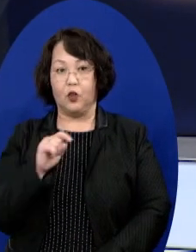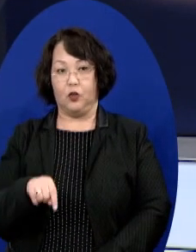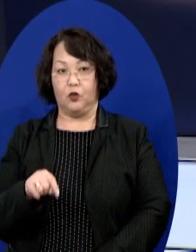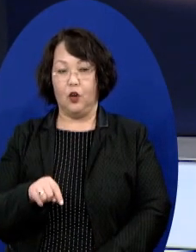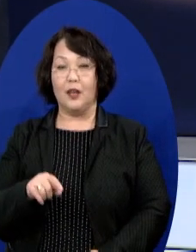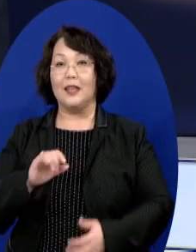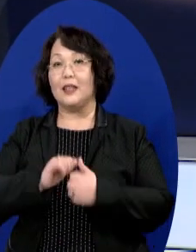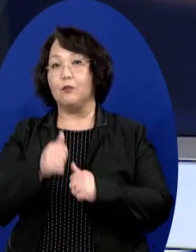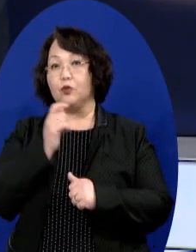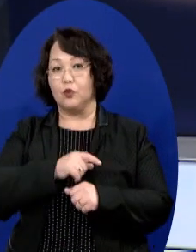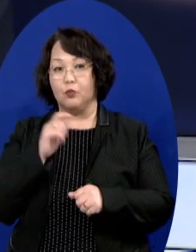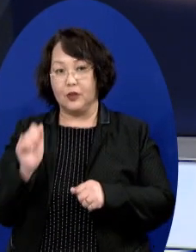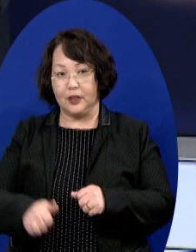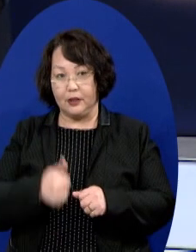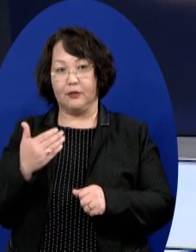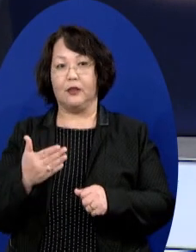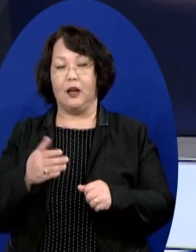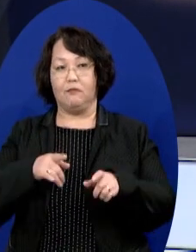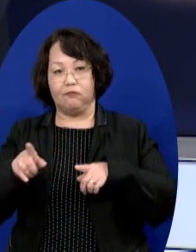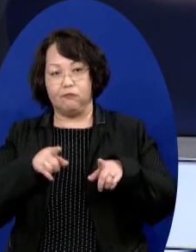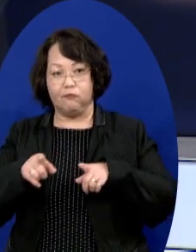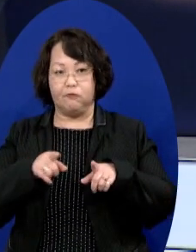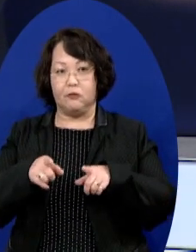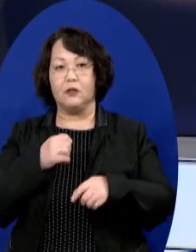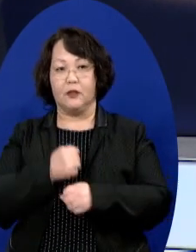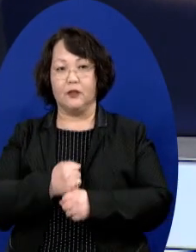одоо тамирчдын хувьд одоо идэвхтэй оролцож байна.